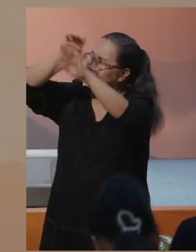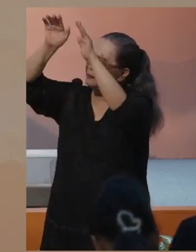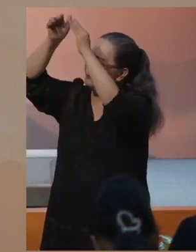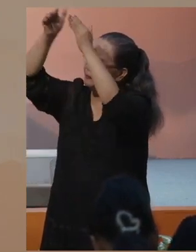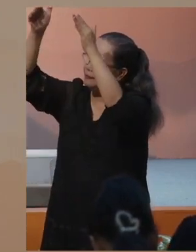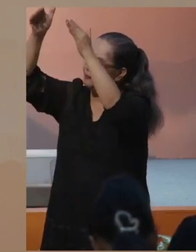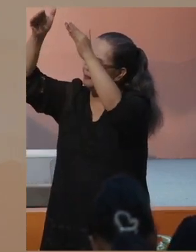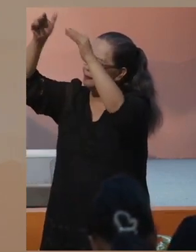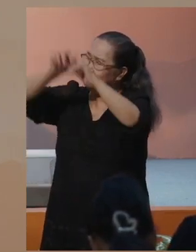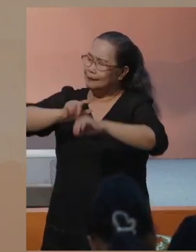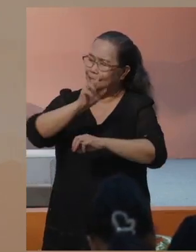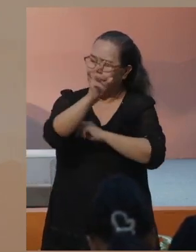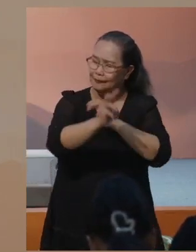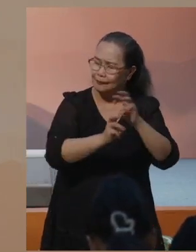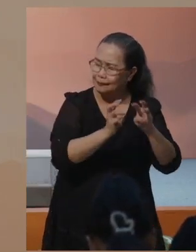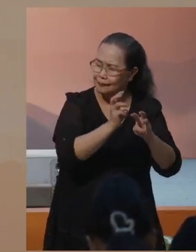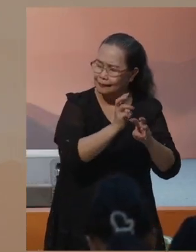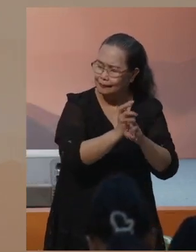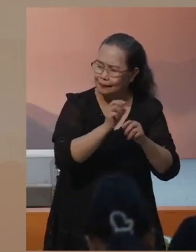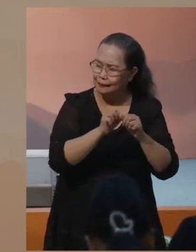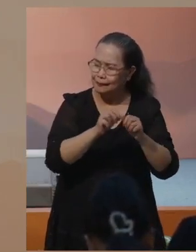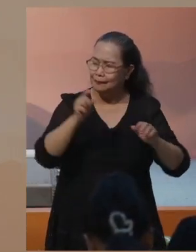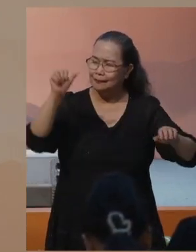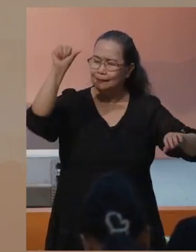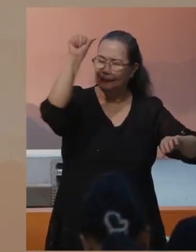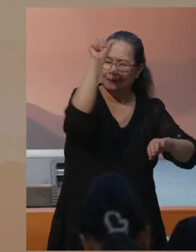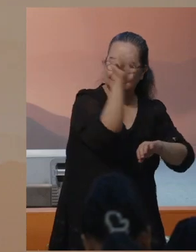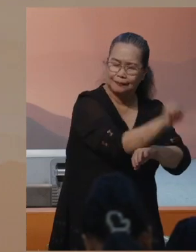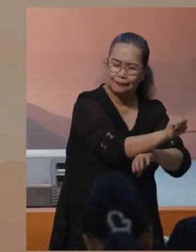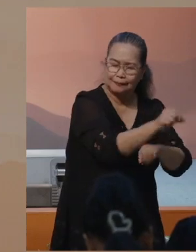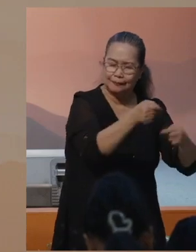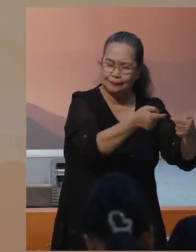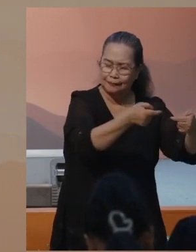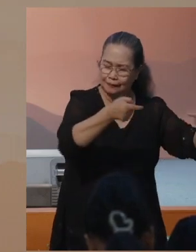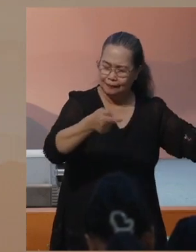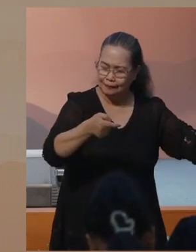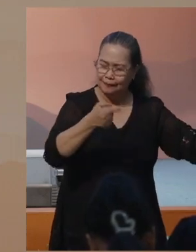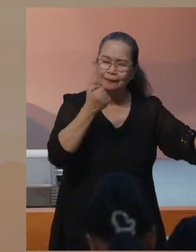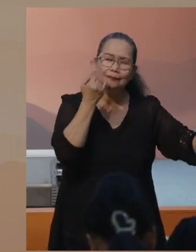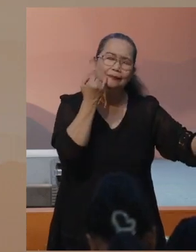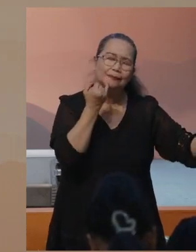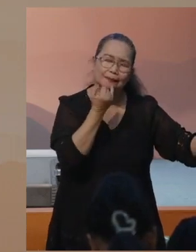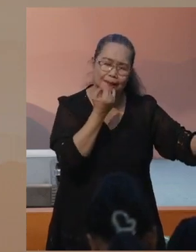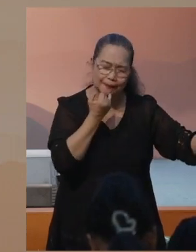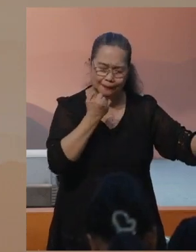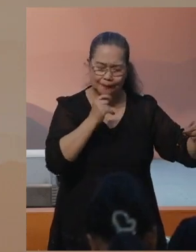lupa upang matalo ang kalaban ng inyong bayang hinirang.